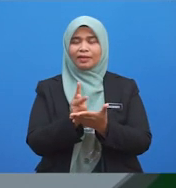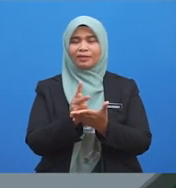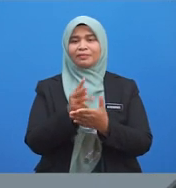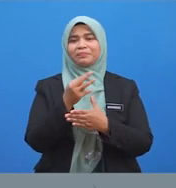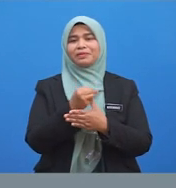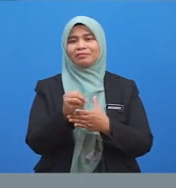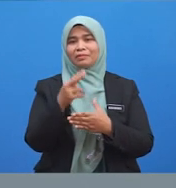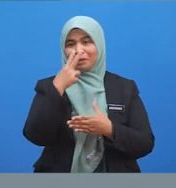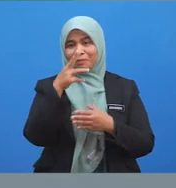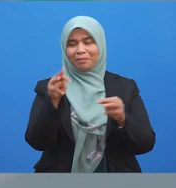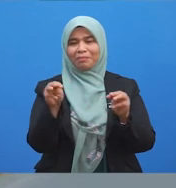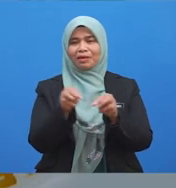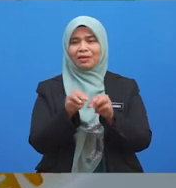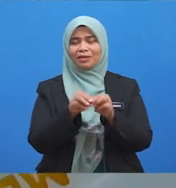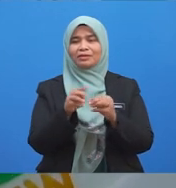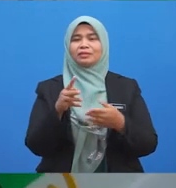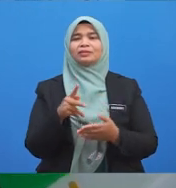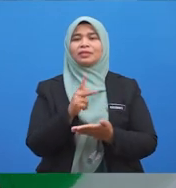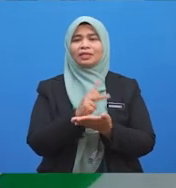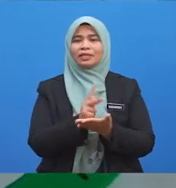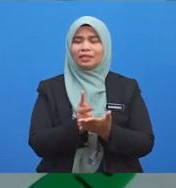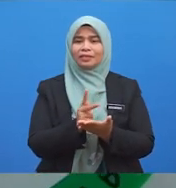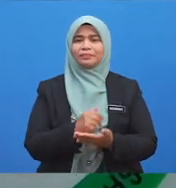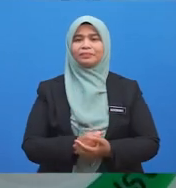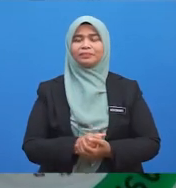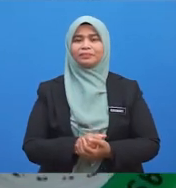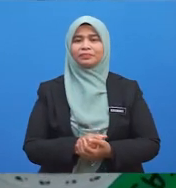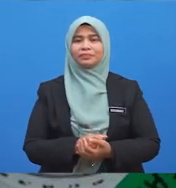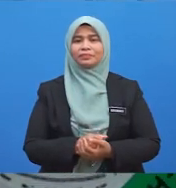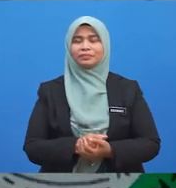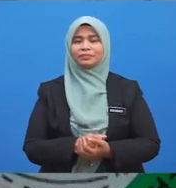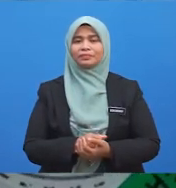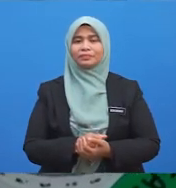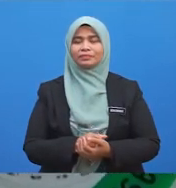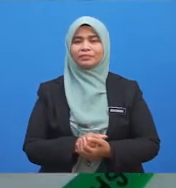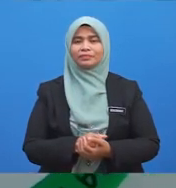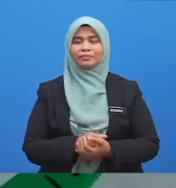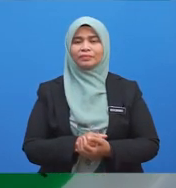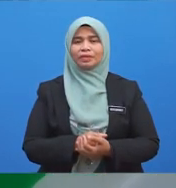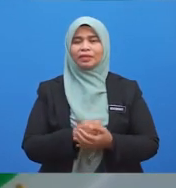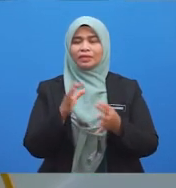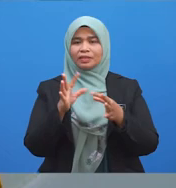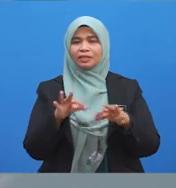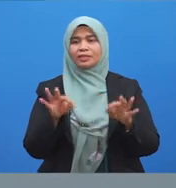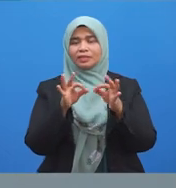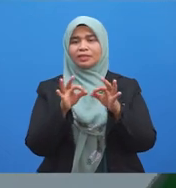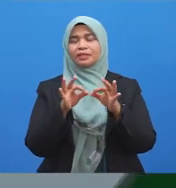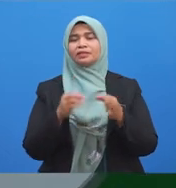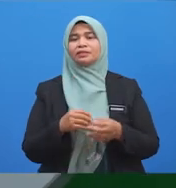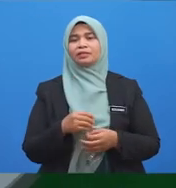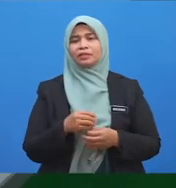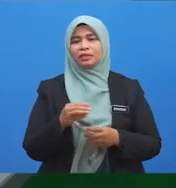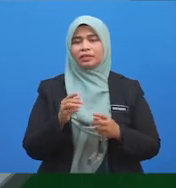Sebenarnya, inilah kek yang bercerita mengenai turutan dalam peringkat